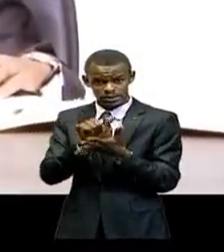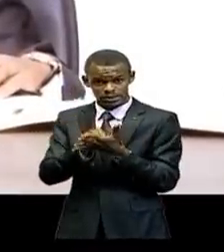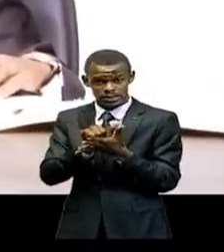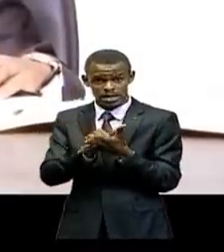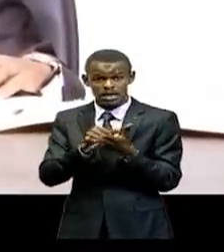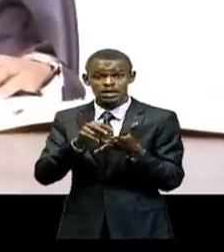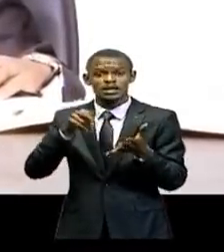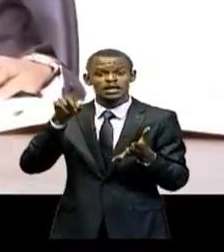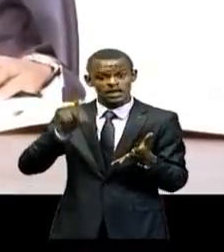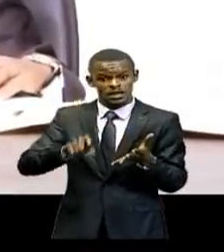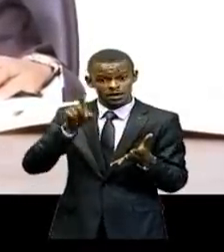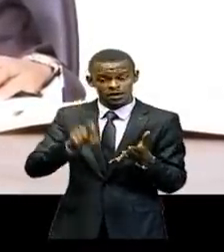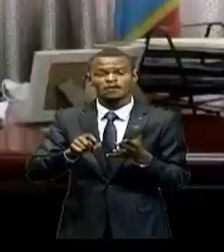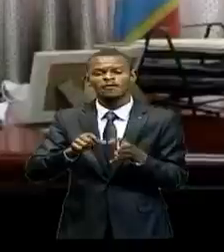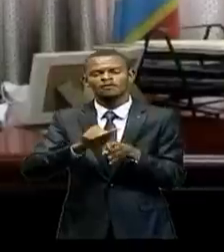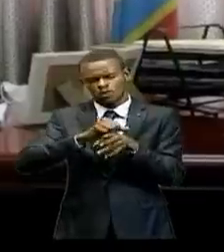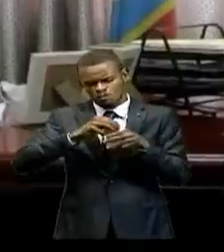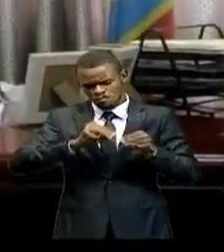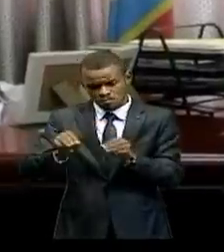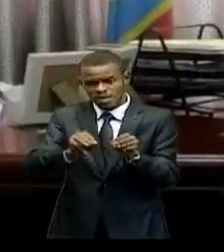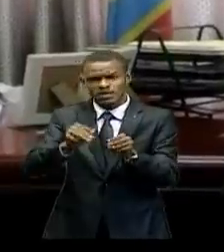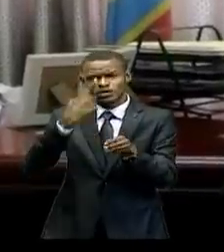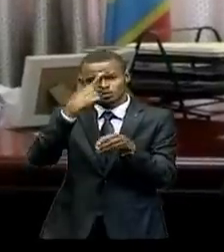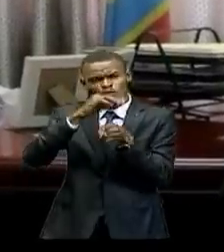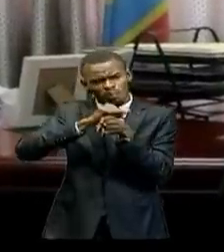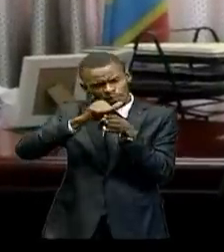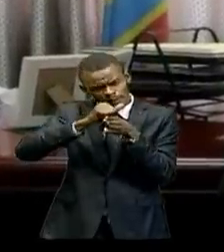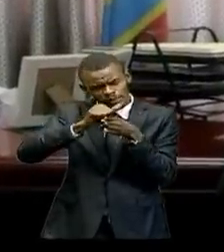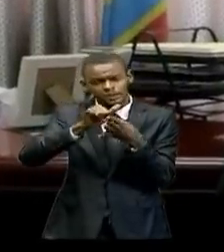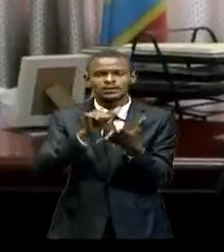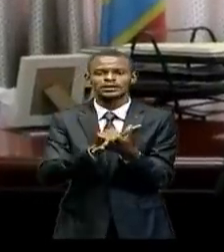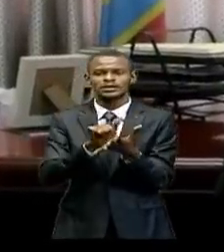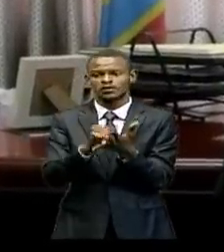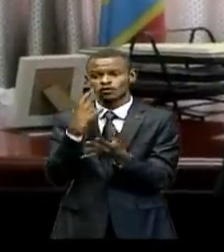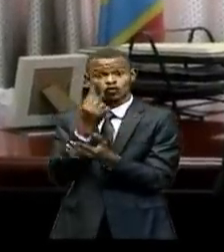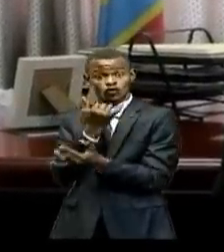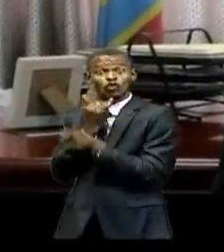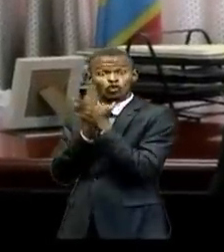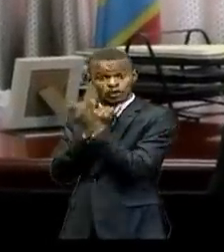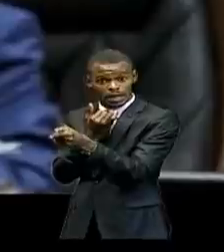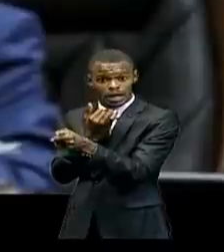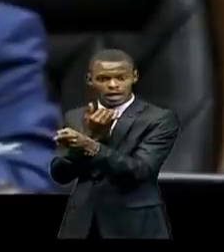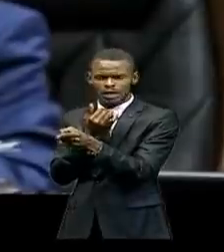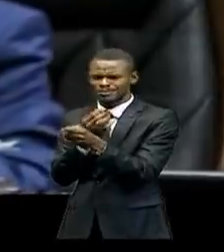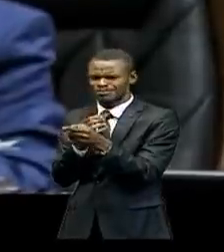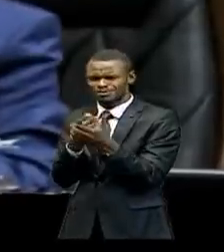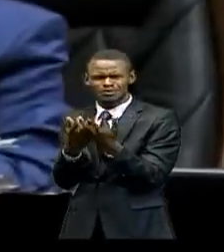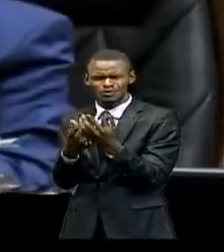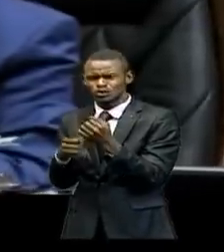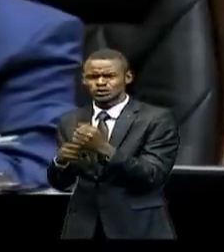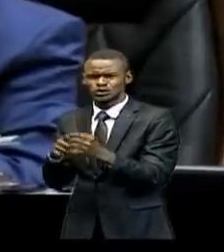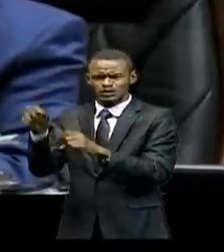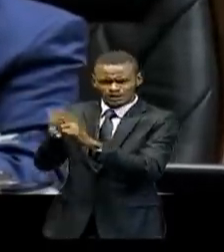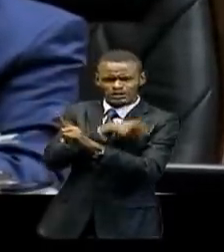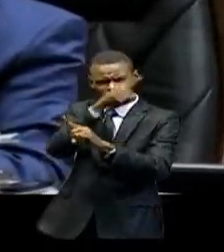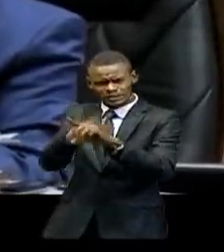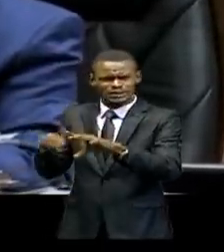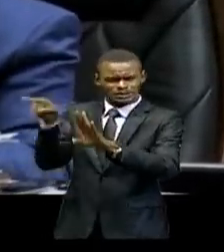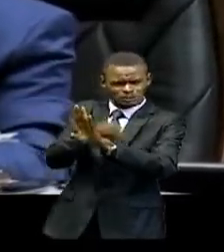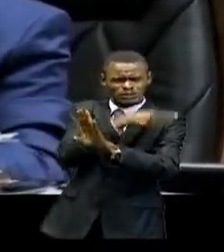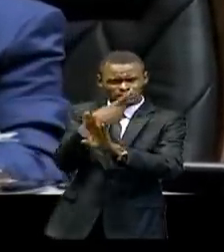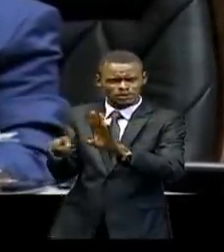la prise de mesures appropriées pour donner les caractères d'infraction pénale aux actes prohibés par les dites